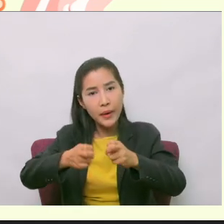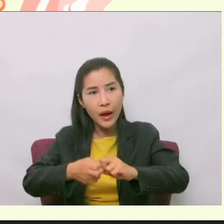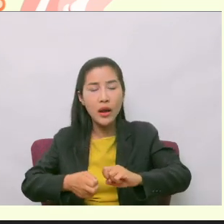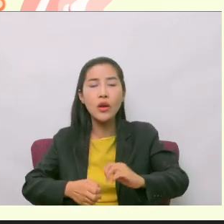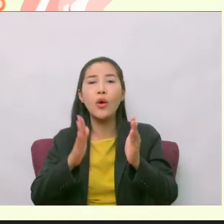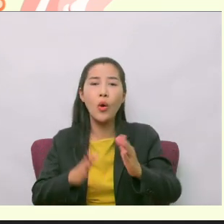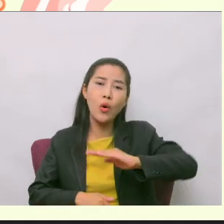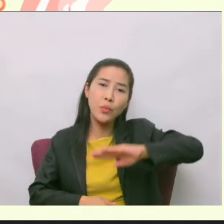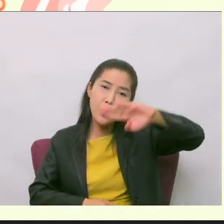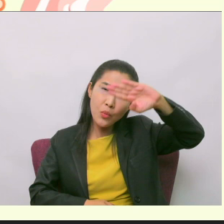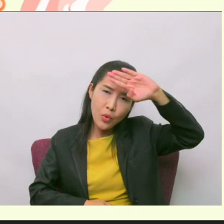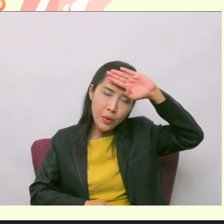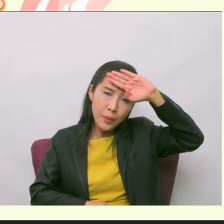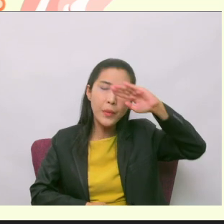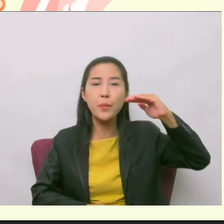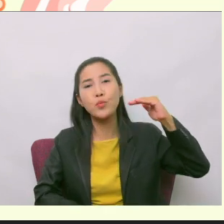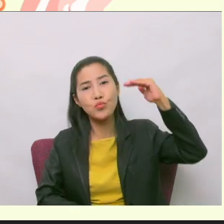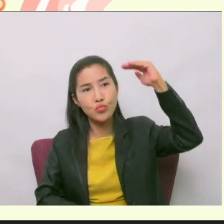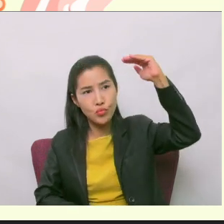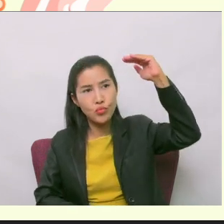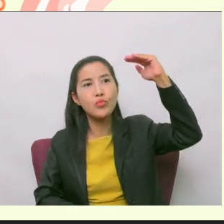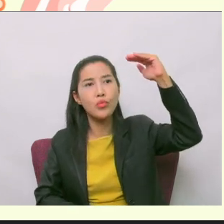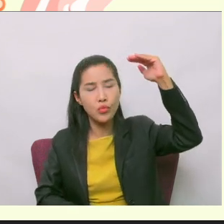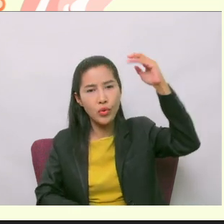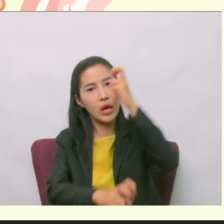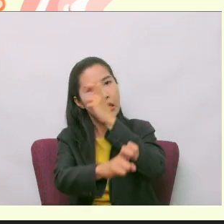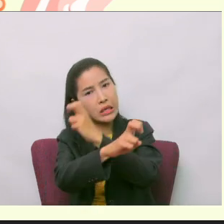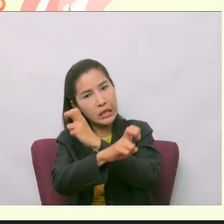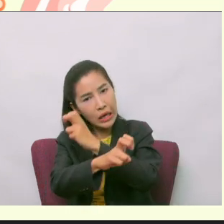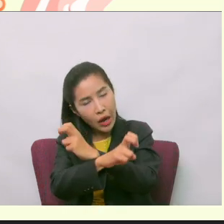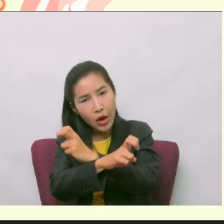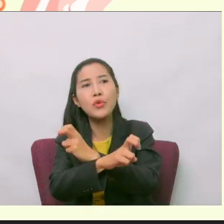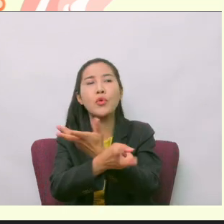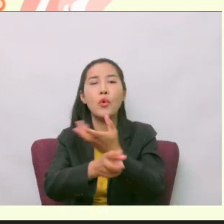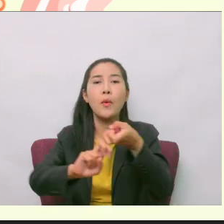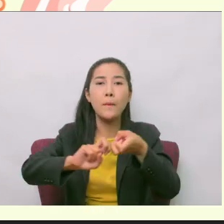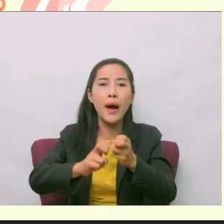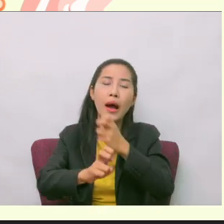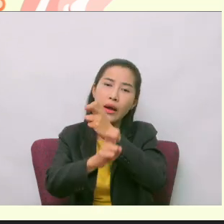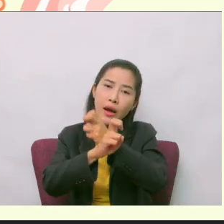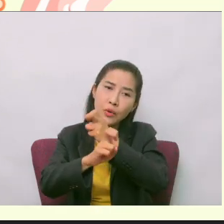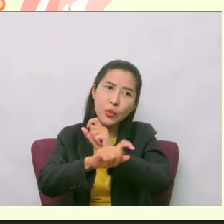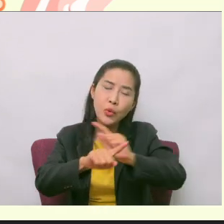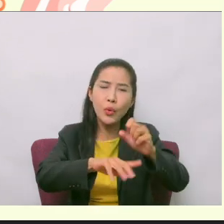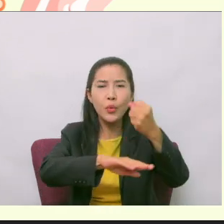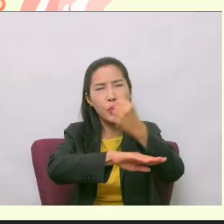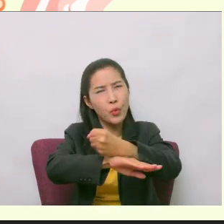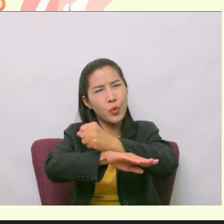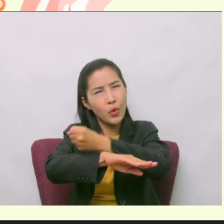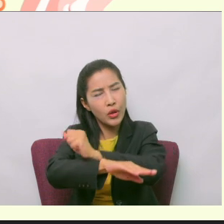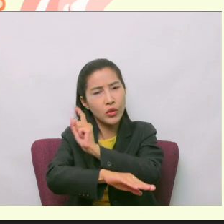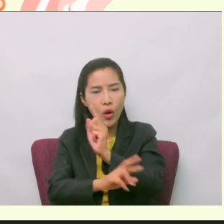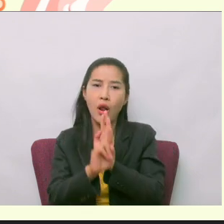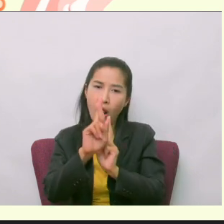าะมีถ้ามีปัญหาในเรื่องของข้อต่อข้อเคลื่อนข้อเลื่อนข้อหลุดการใช้สมุนไพรลูกประคบก็จะต้องระมัดระวังเป็นพิเศษนะค